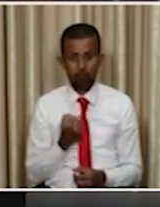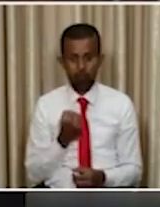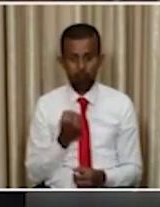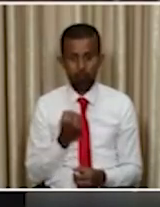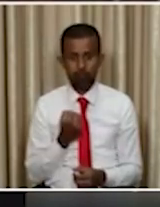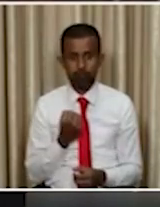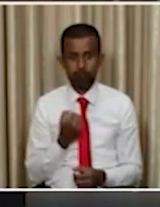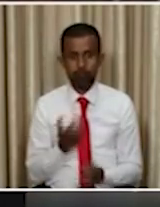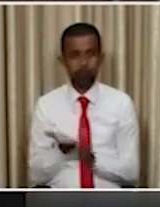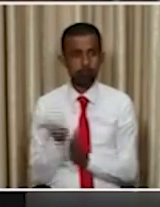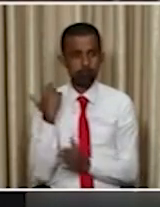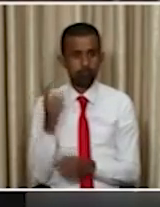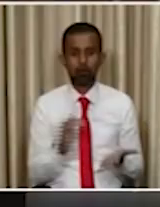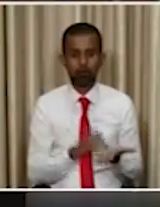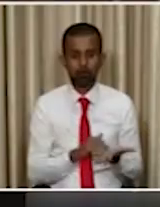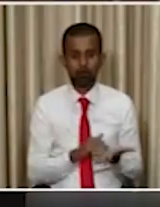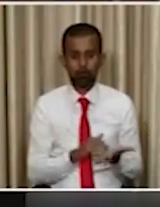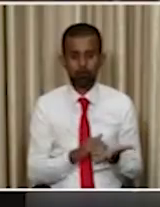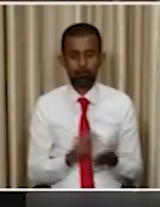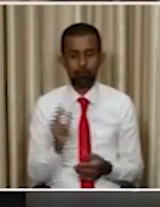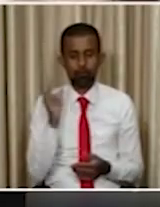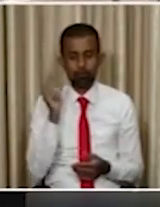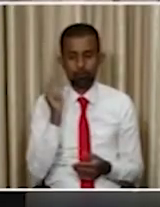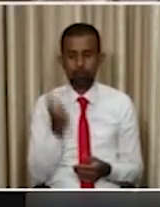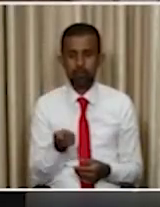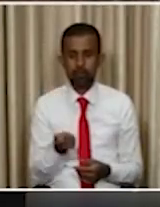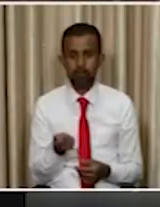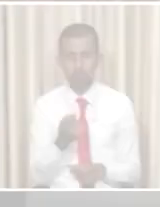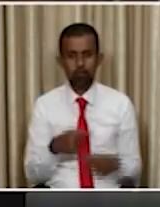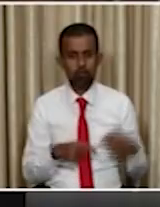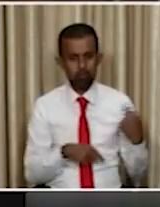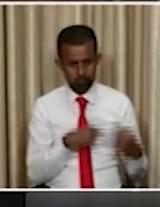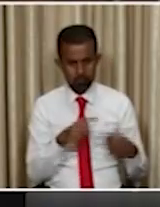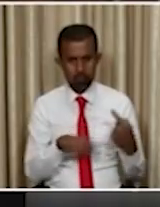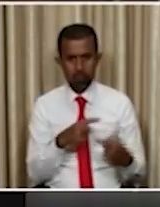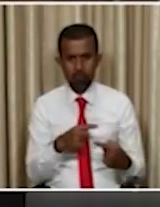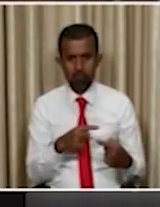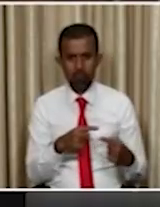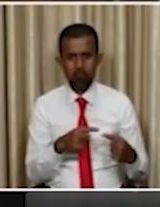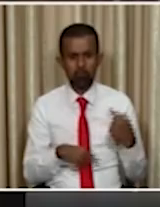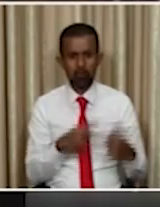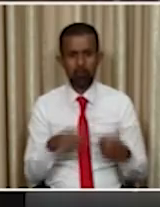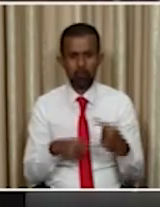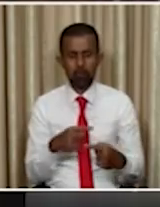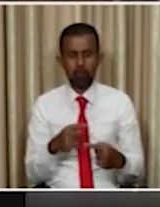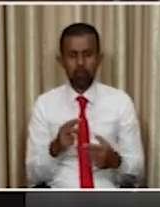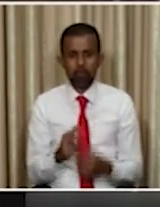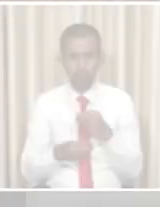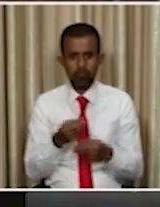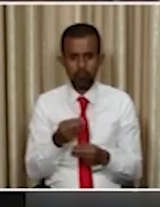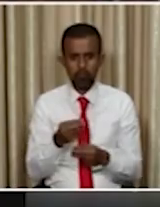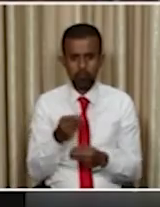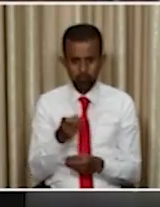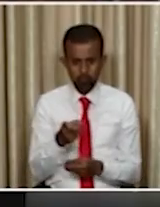කරන මාතුමා පහුගිය දවස්වල ආපහු සැරයක් ඉතරවල මිල කෙමෙන් කෙමෙන් වැඩිවීමක් සිද්ධ වුණා. ඒක වෙන සැරින් සැරේ මේ ක්‍රියාත්මක වෙන මාෆියාව